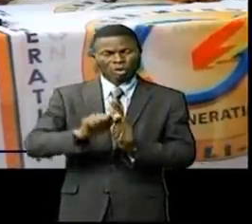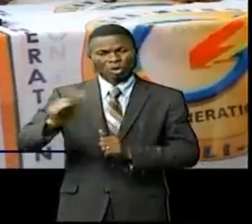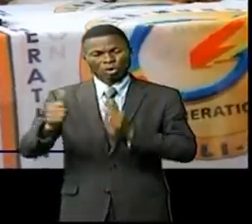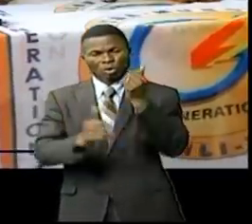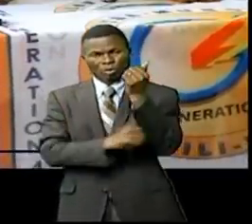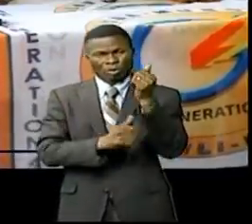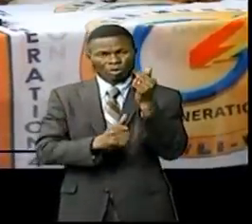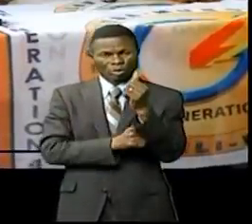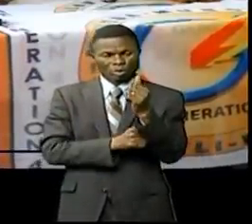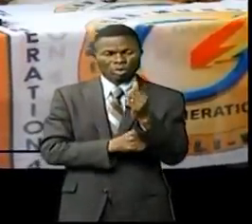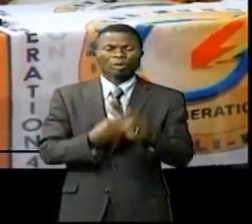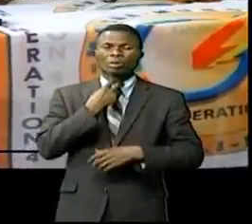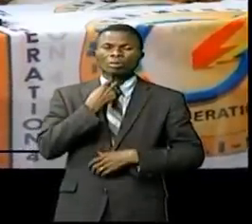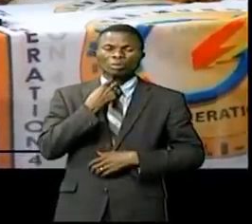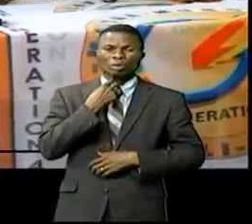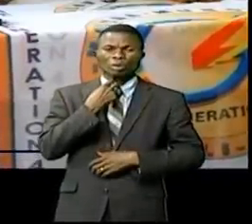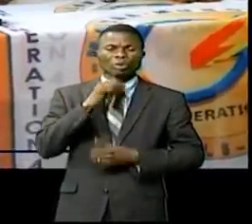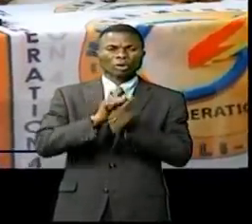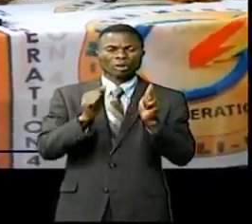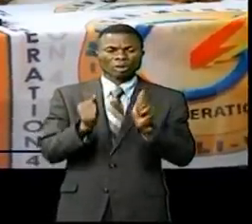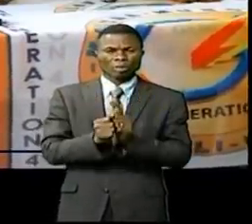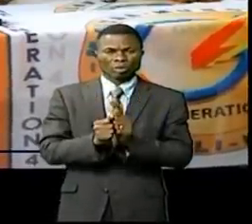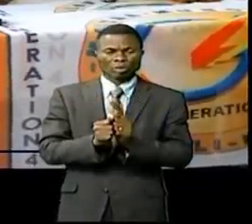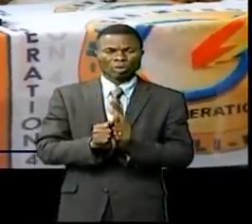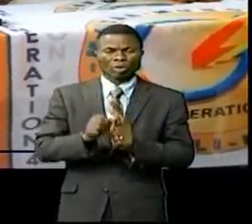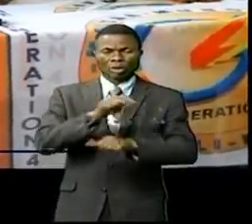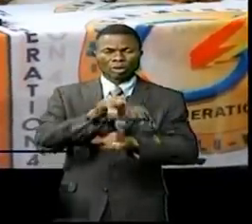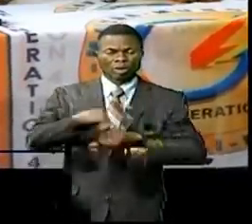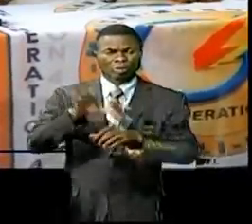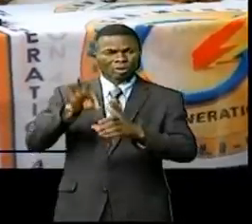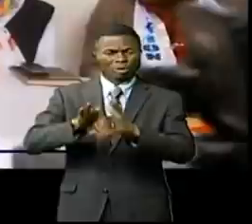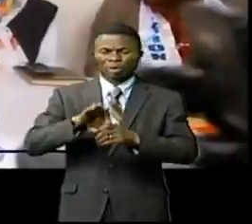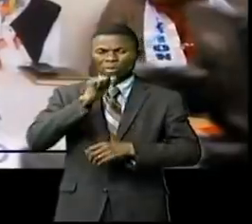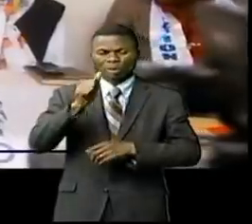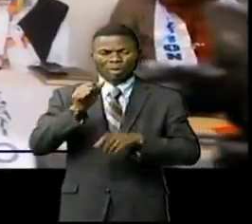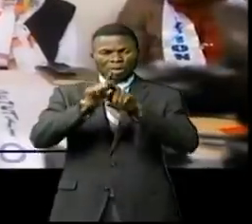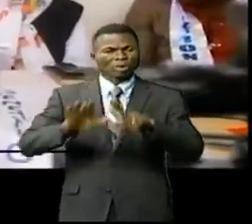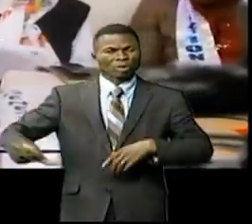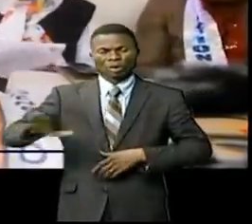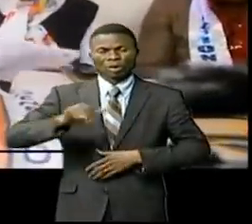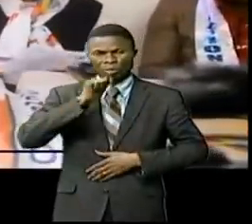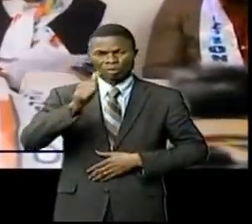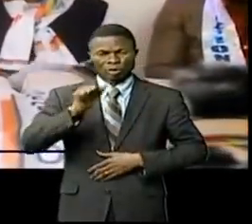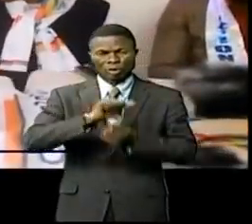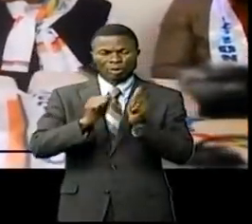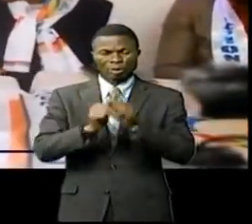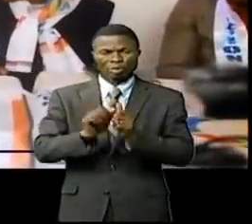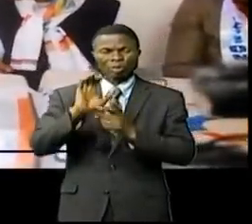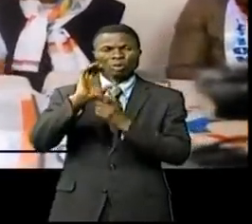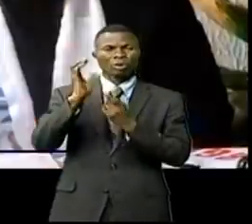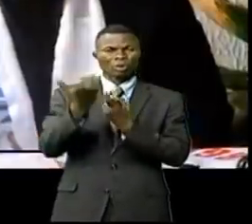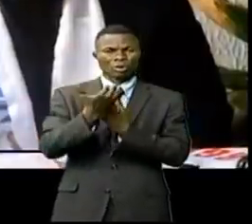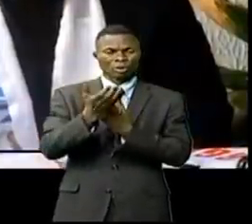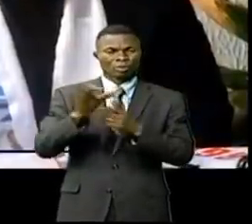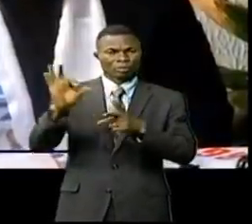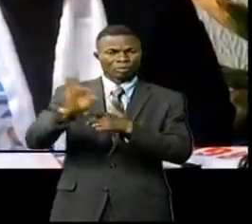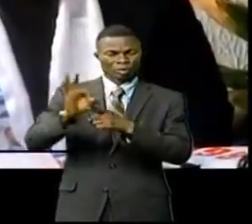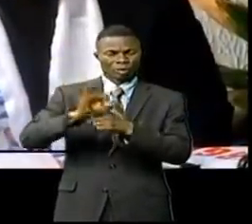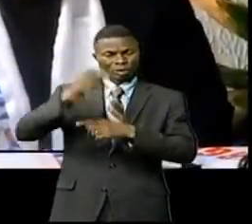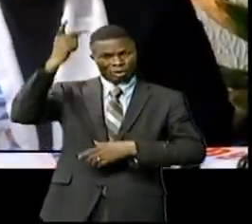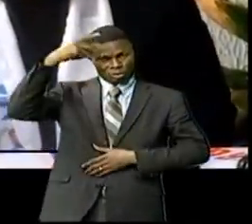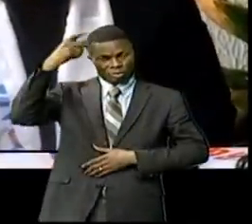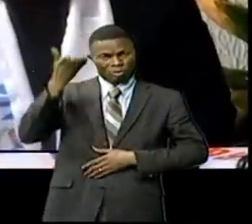ne pouvant pas bloquer le fonctionnement de notre pays. Dans le chapitre de la culture, cette formation